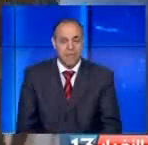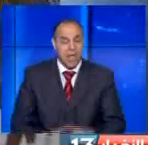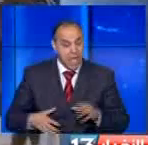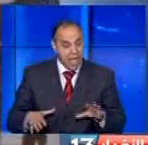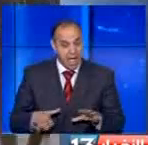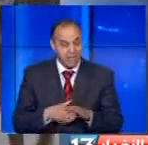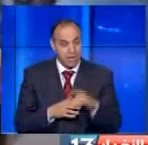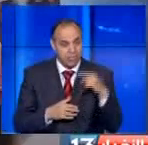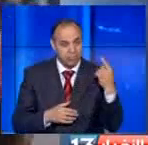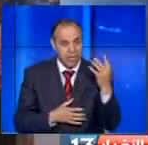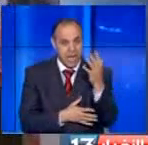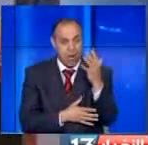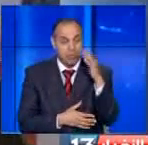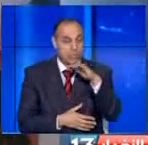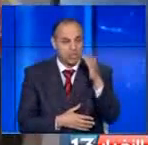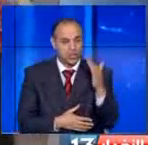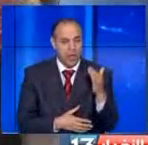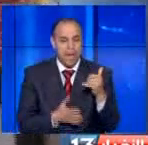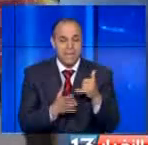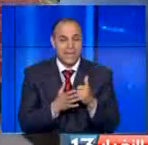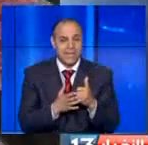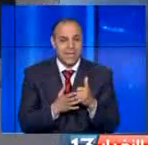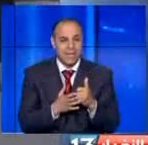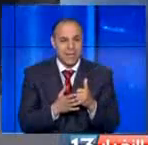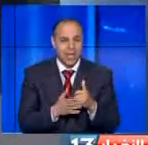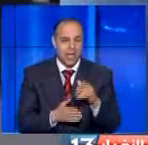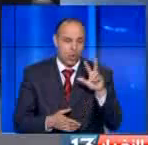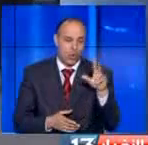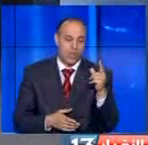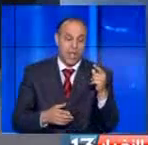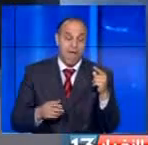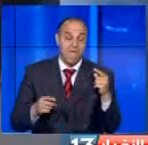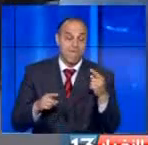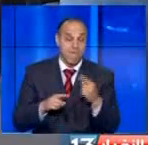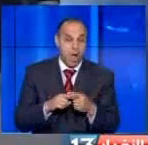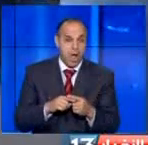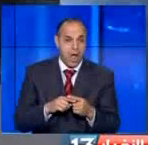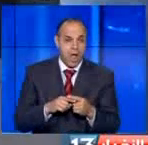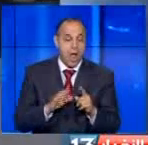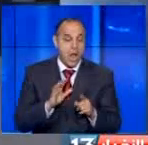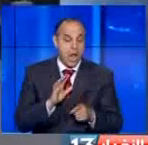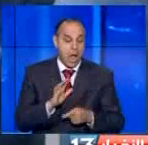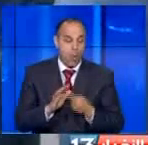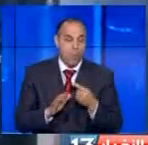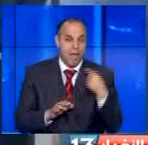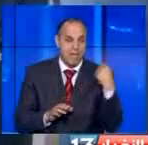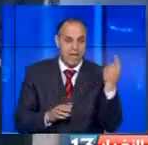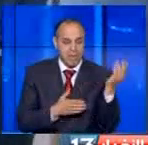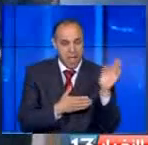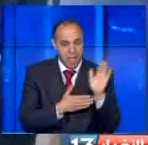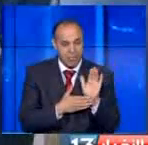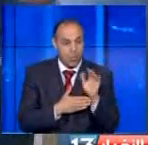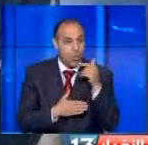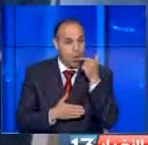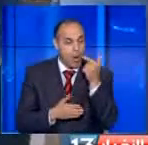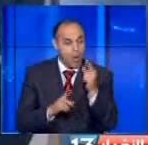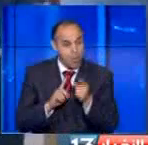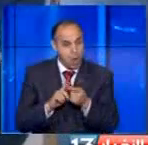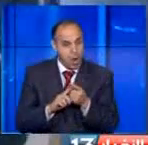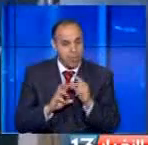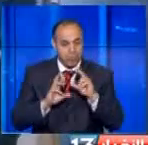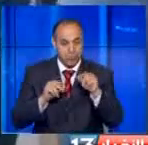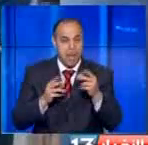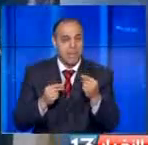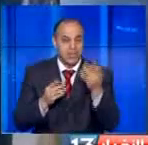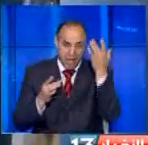المهرجان الدولي للواحات الجبلية بتمغزى في دورته 31 ونسخته الأولى دوليا مثل مناسبة مهمة لالتقاء